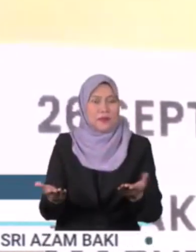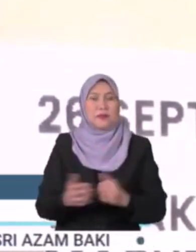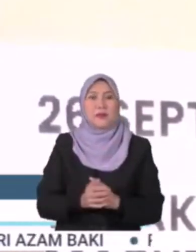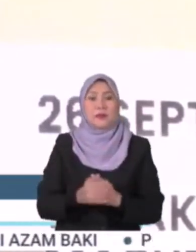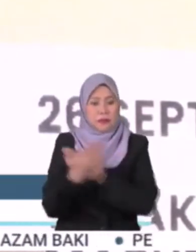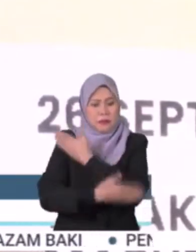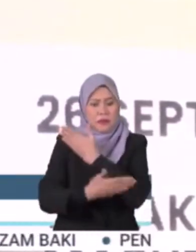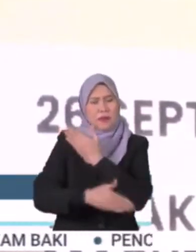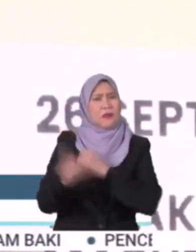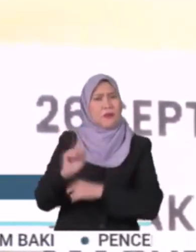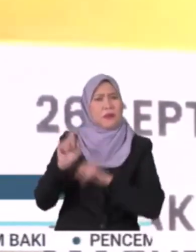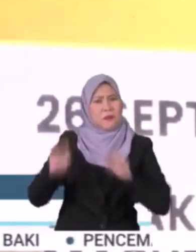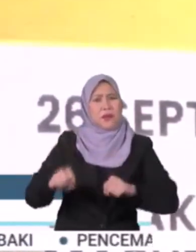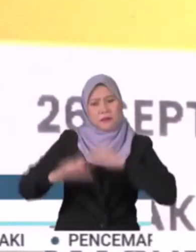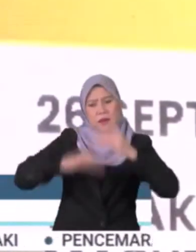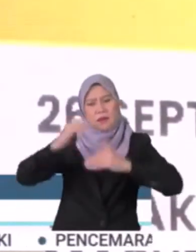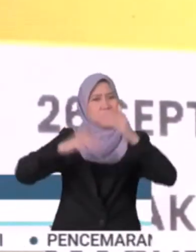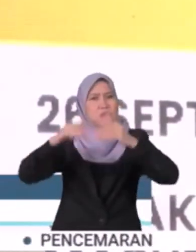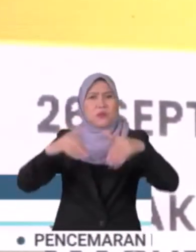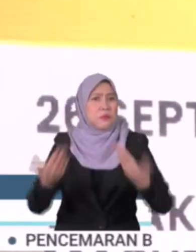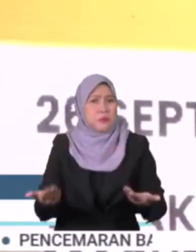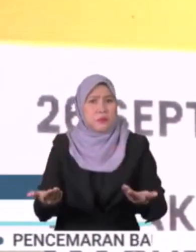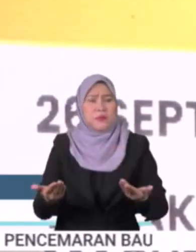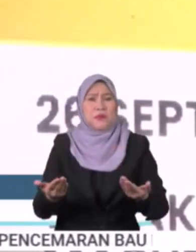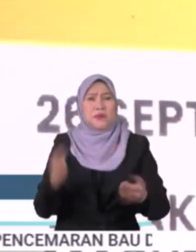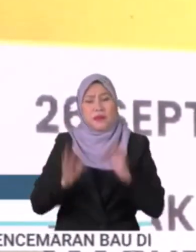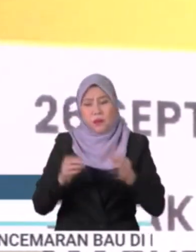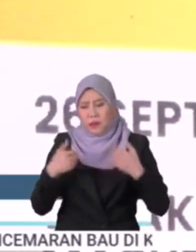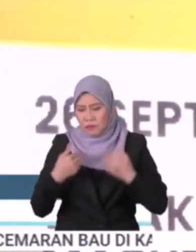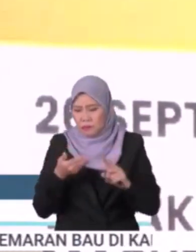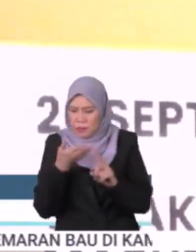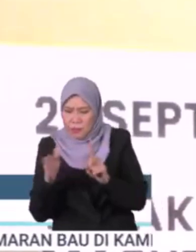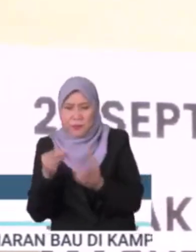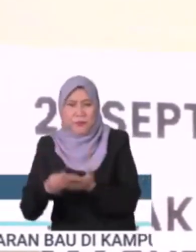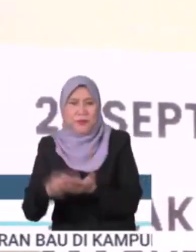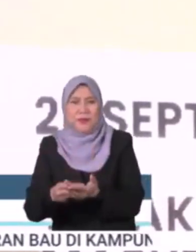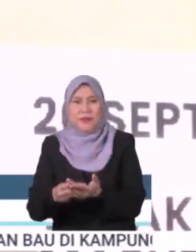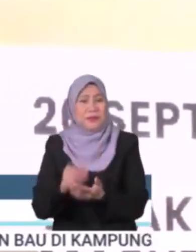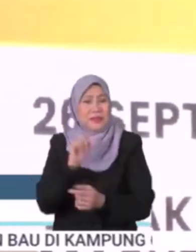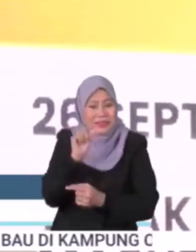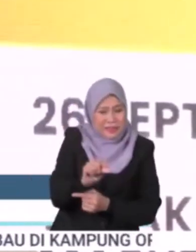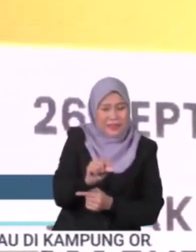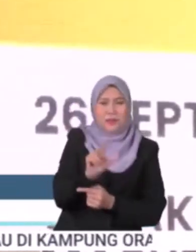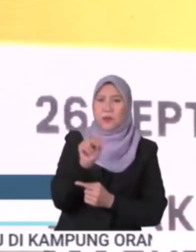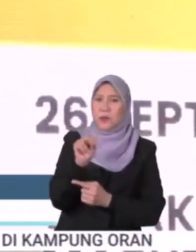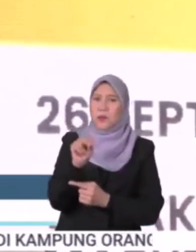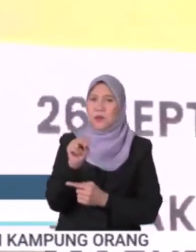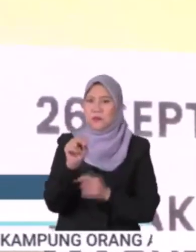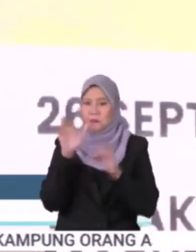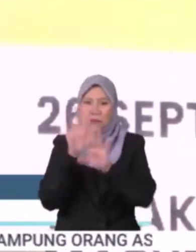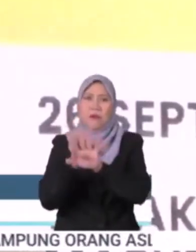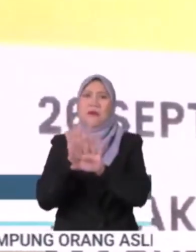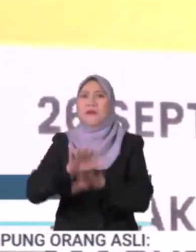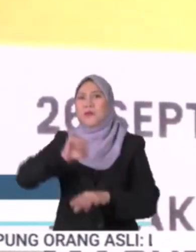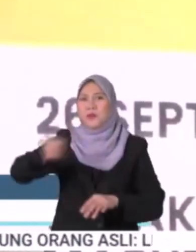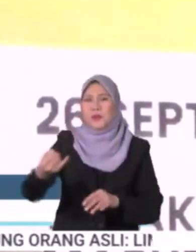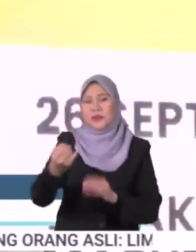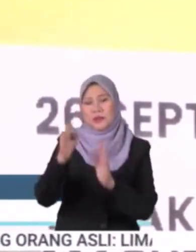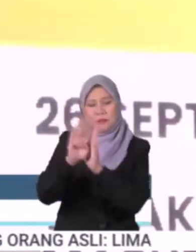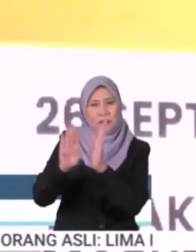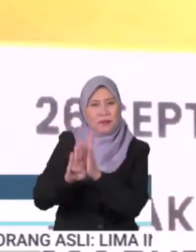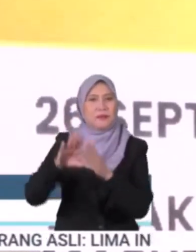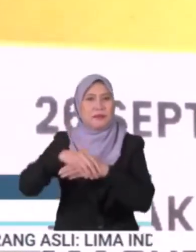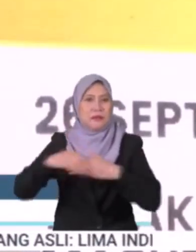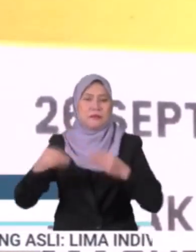Negara mana boleh mampu maju kalau tiap kali ada tiris, dan tirisnya bukan sedikit, ratus-ratus juta,